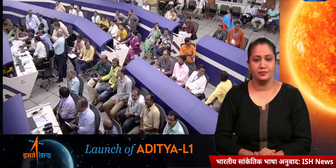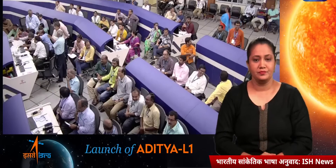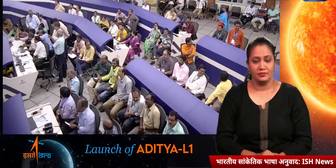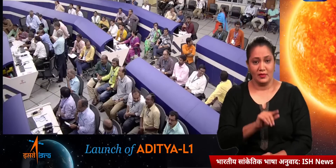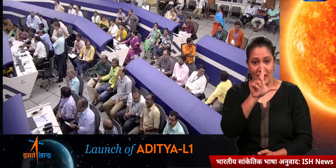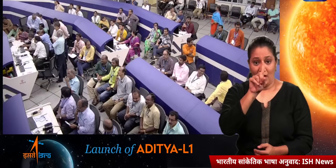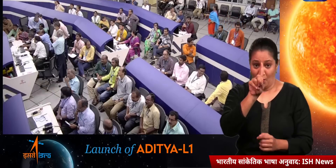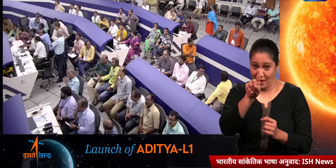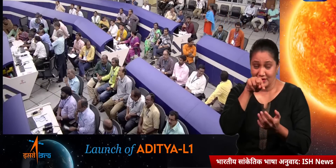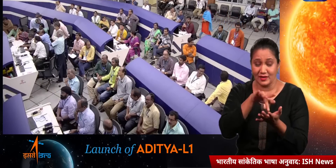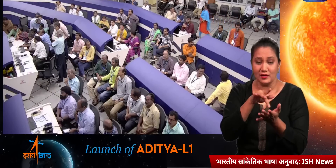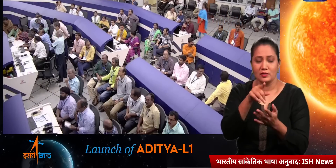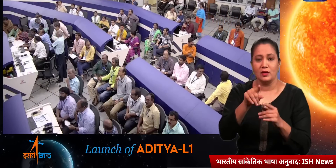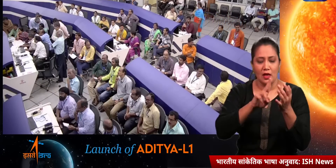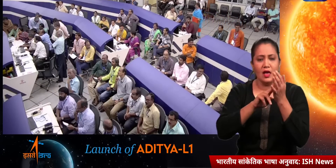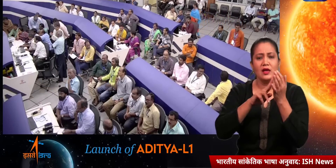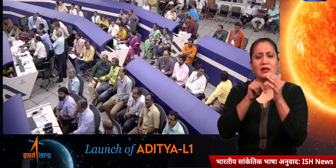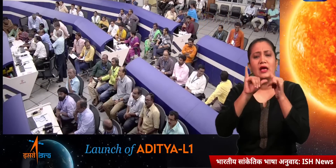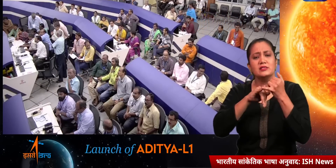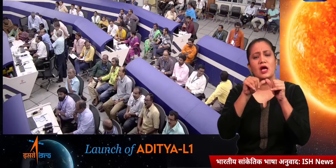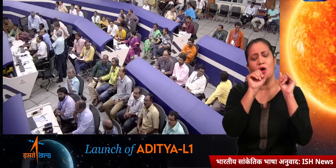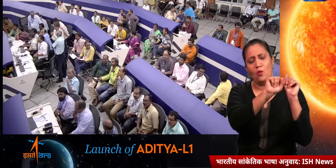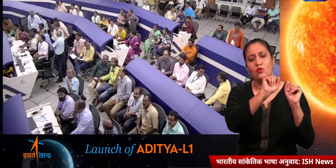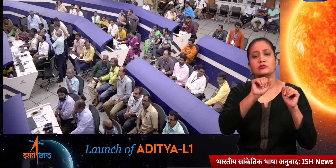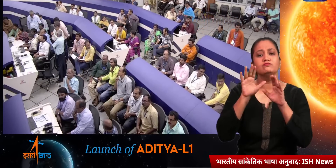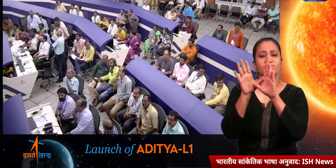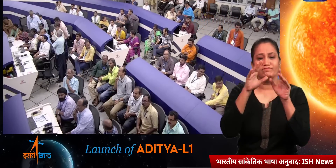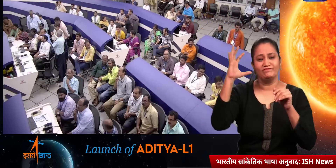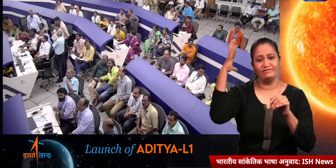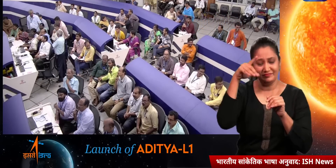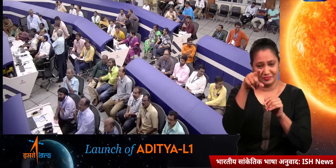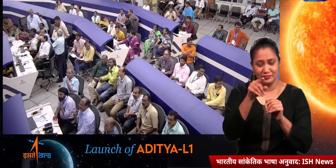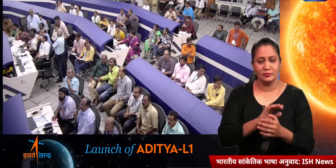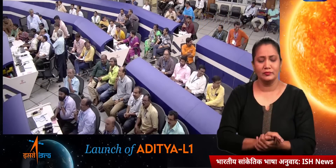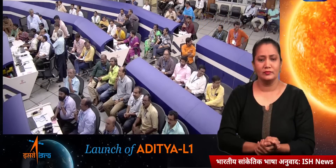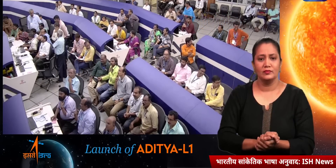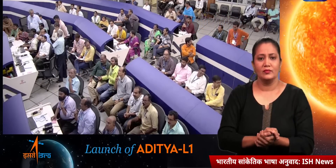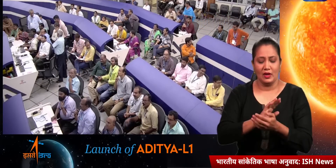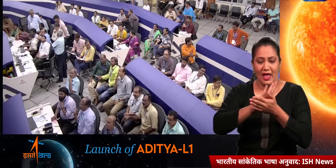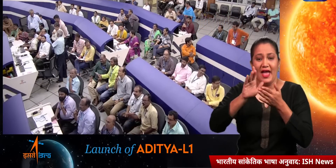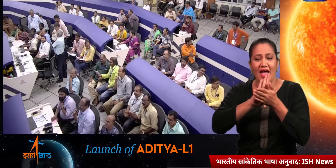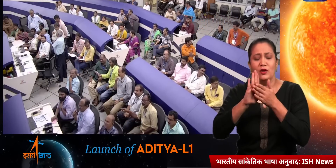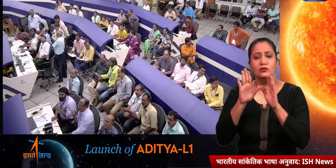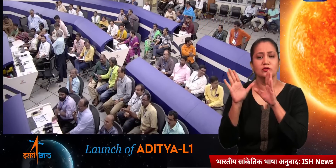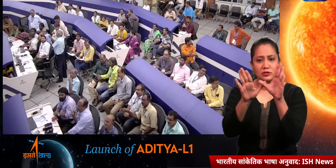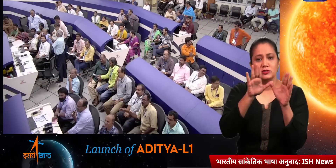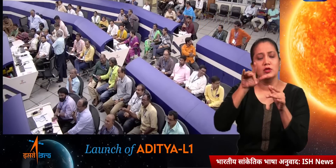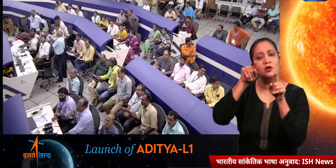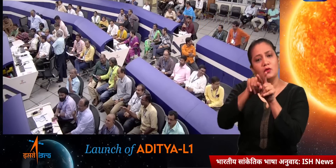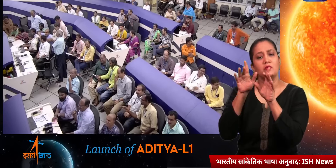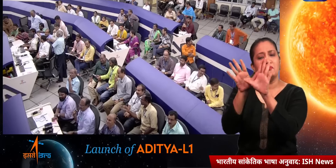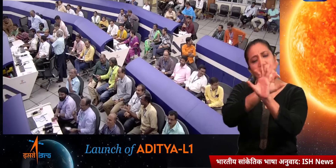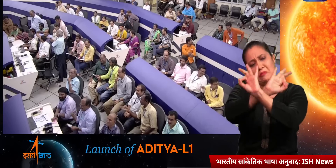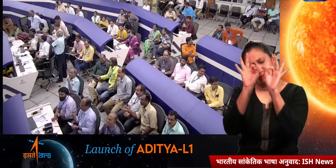L1 पॉइंट पर नासा ने पहले ही सोलर एंड हेलियोस्फेरिक ऑब्जर्वेटरी सोहो को पहुंचा चुका